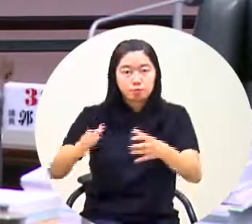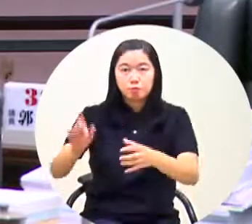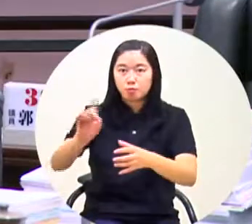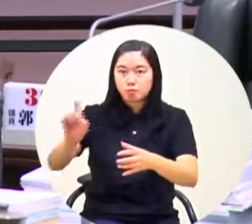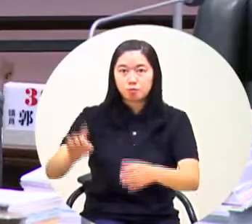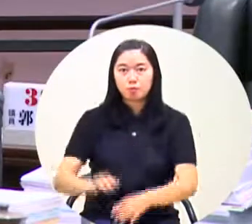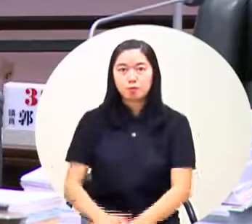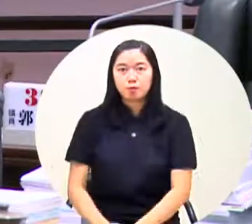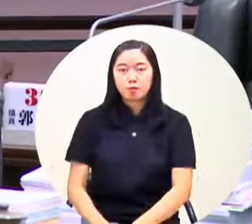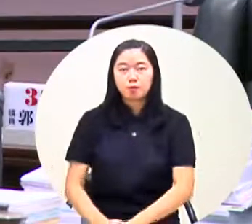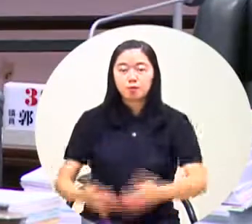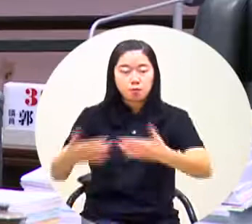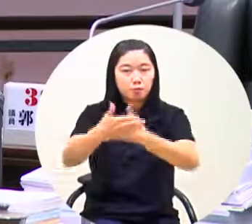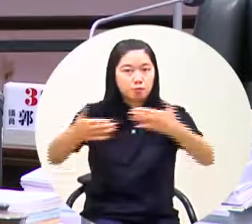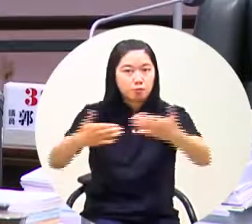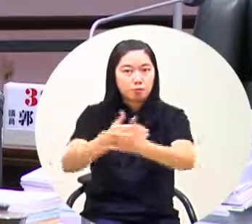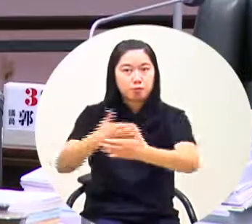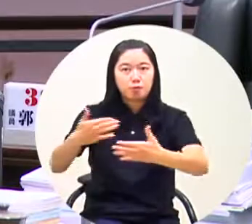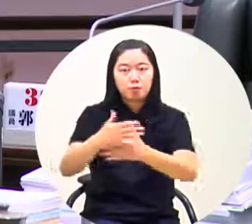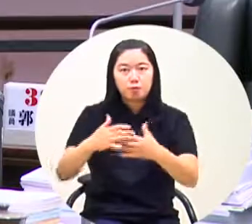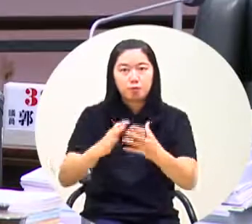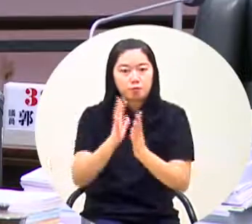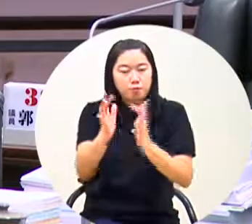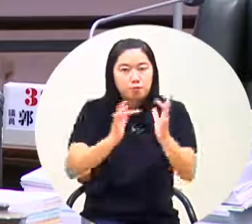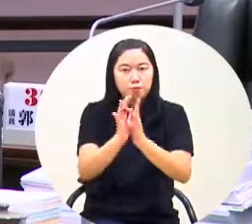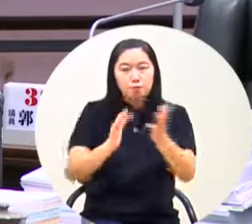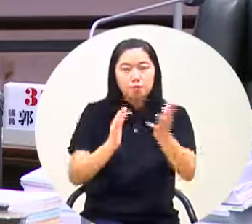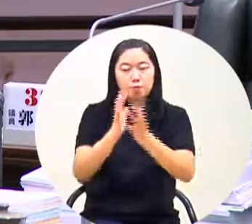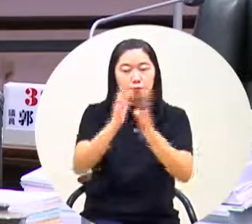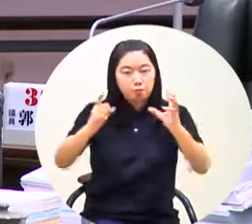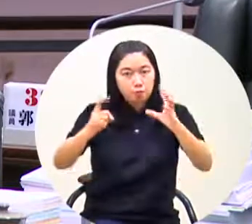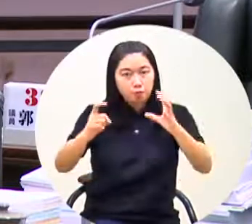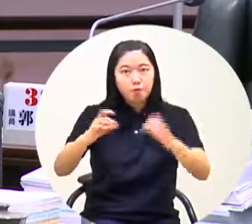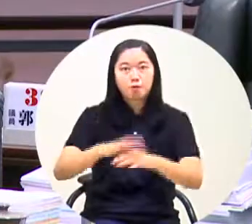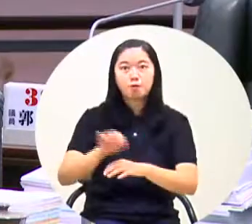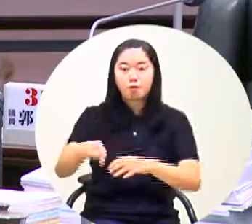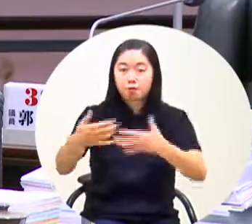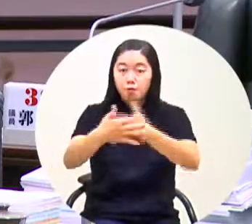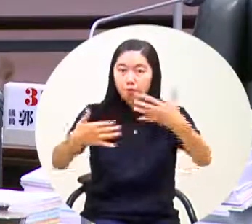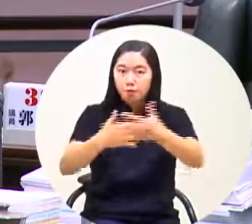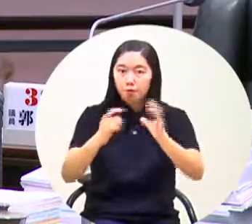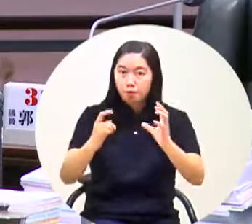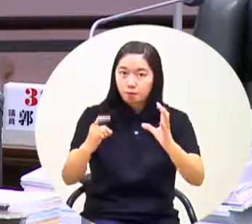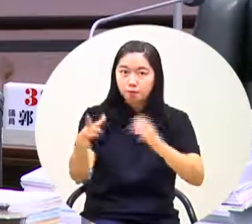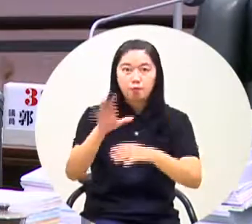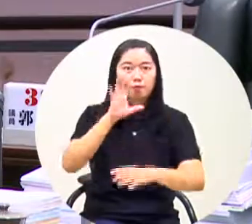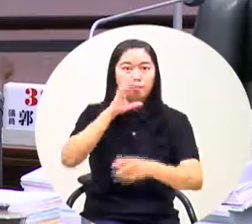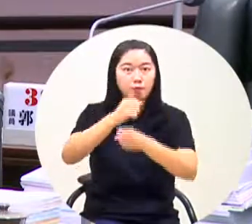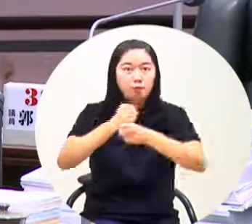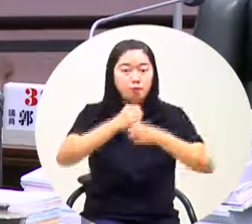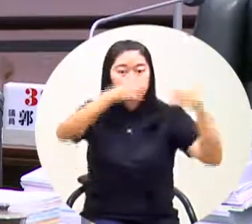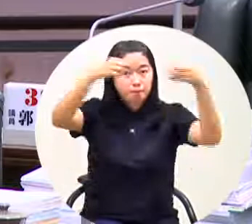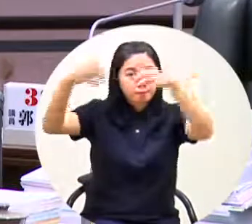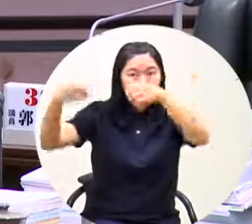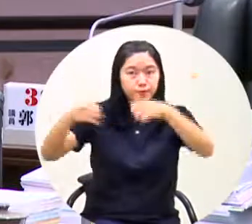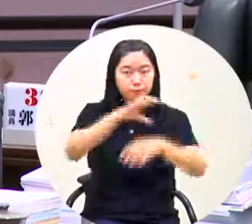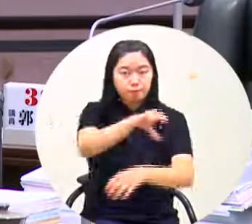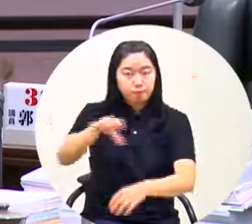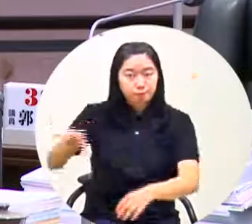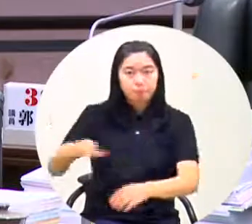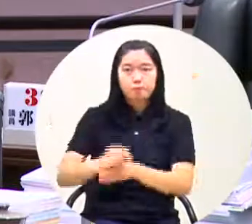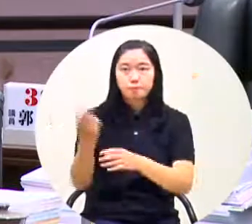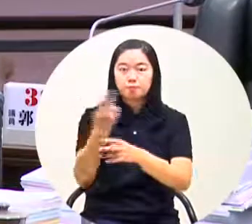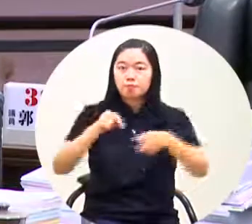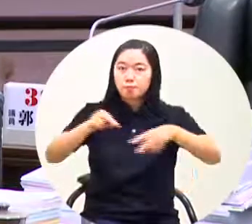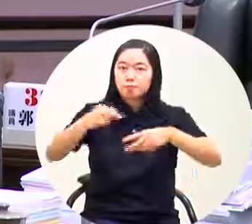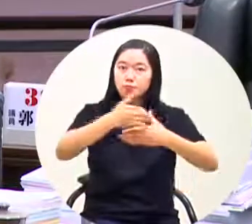庆典，那我们也知道环保局对于在交通生态庆典的哈马星地区，对于不管是二行程机车